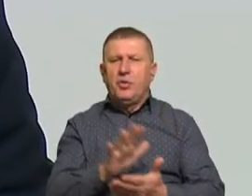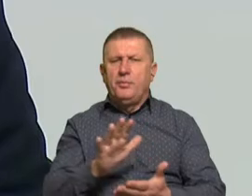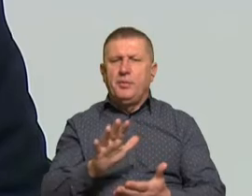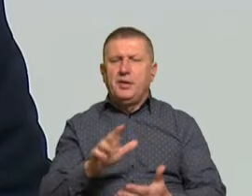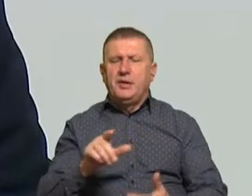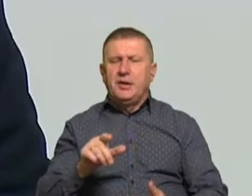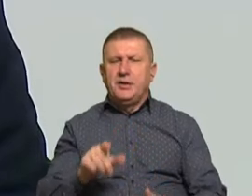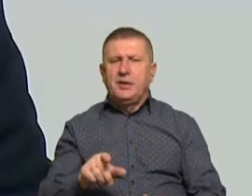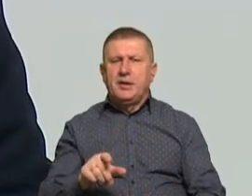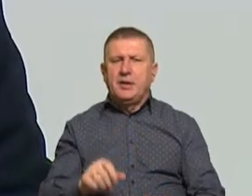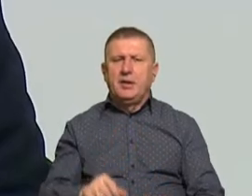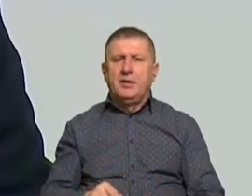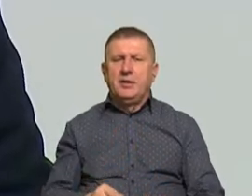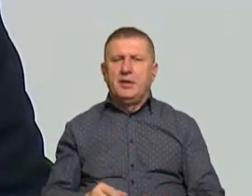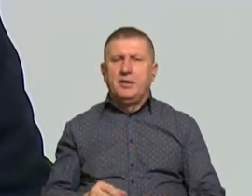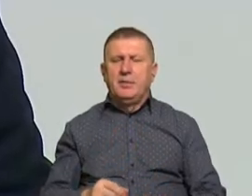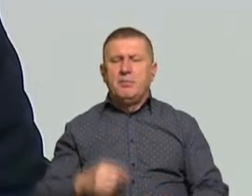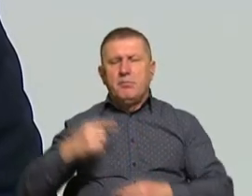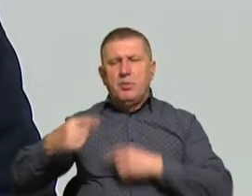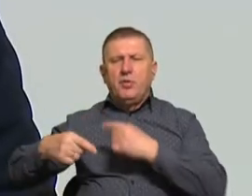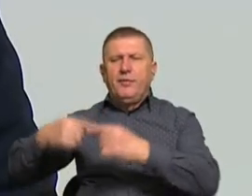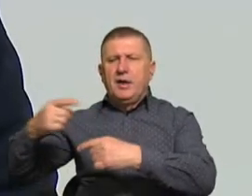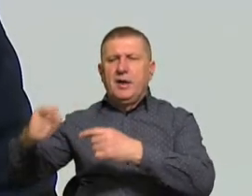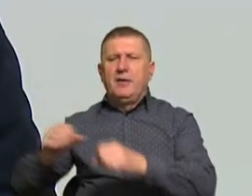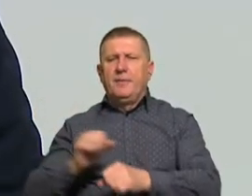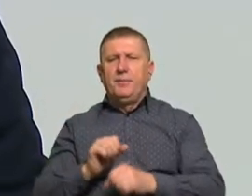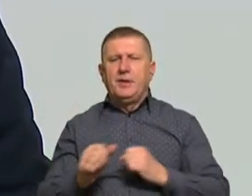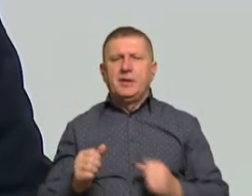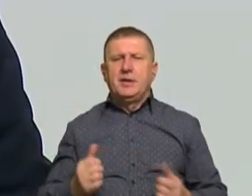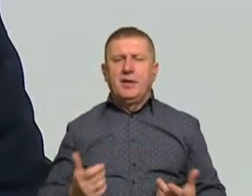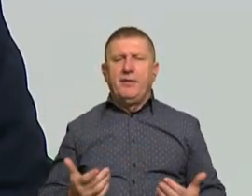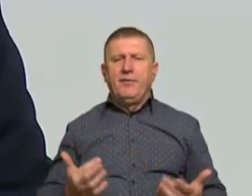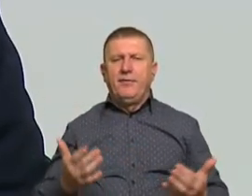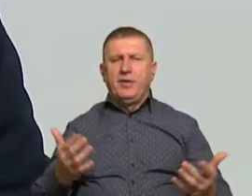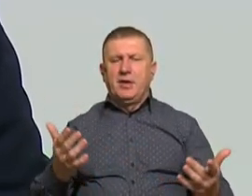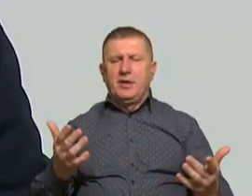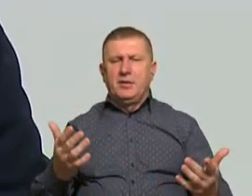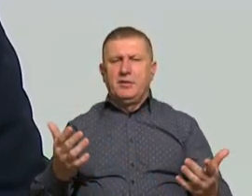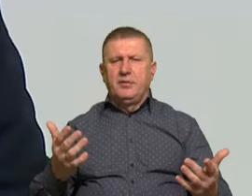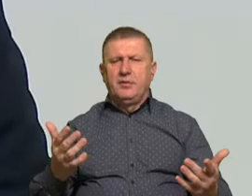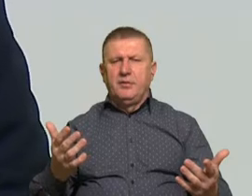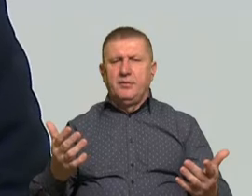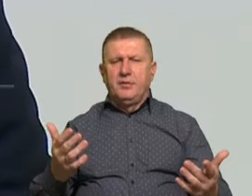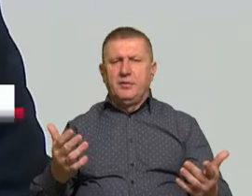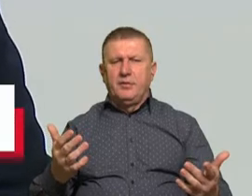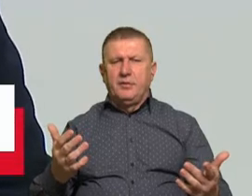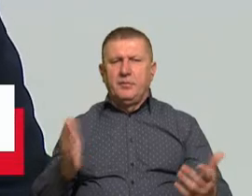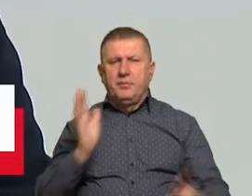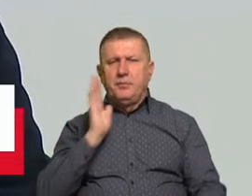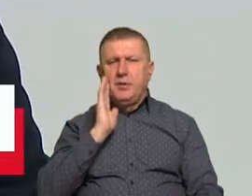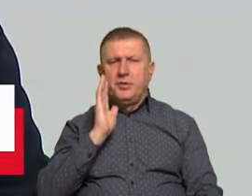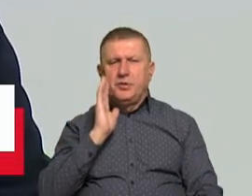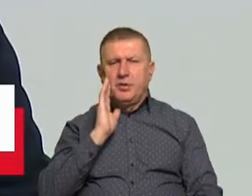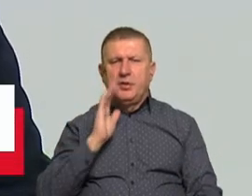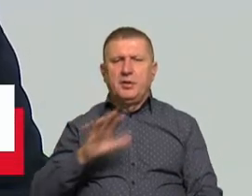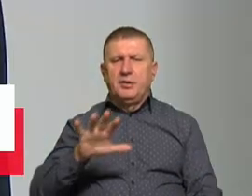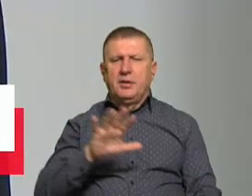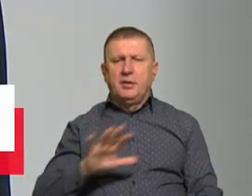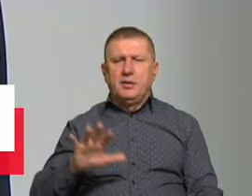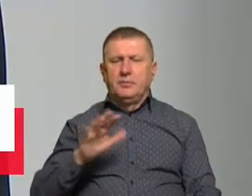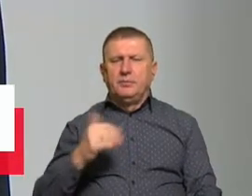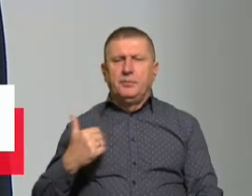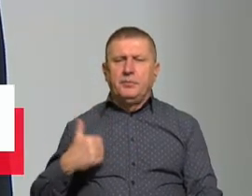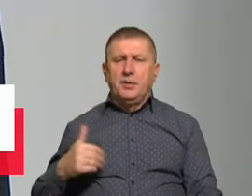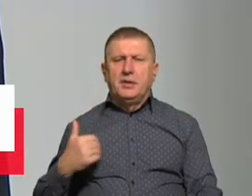taka powielana jest w wielu, metoda powielana jest w wielu mieszkaniach na terenie całego miasta. 90